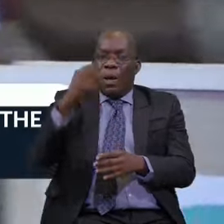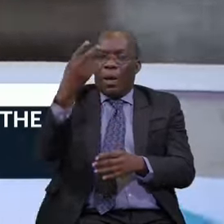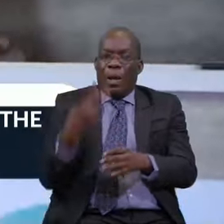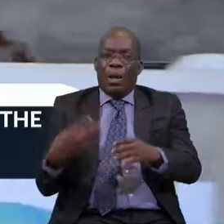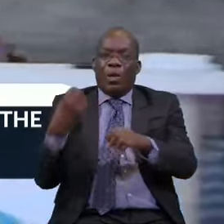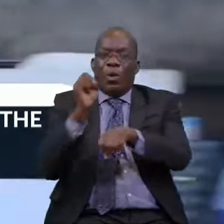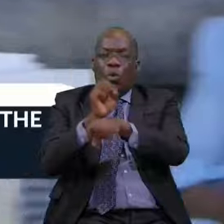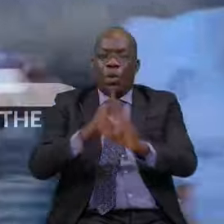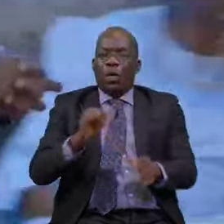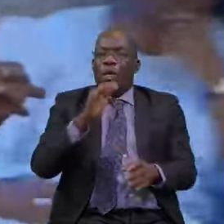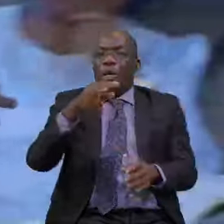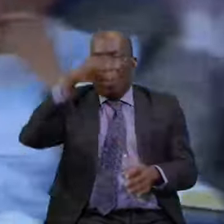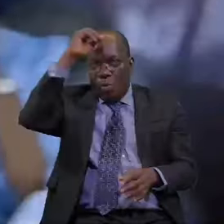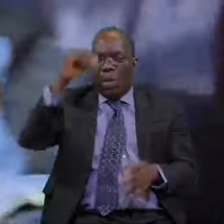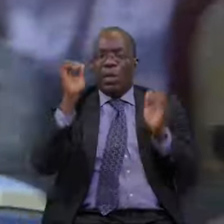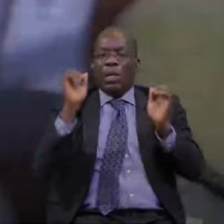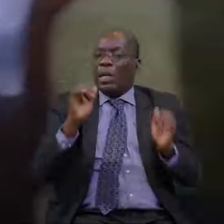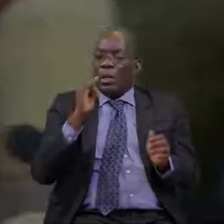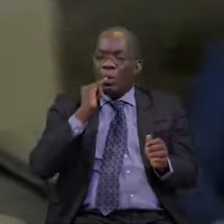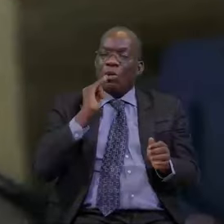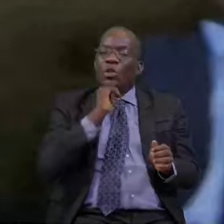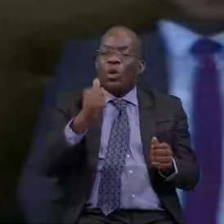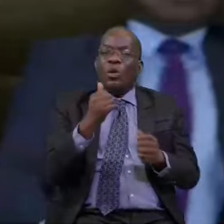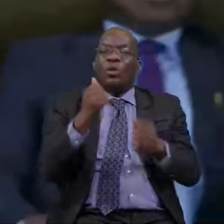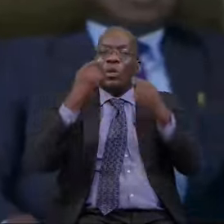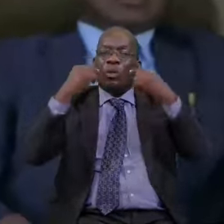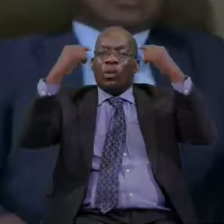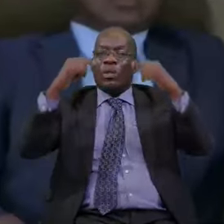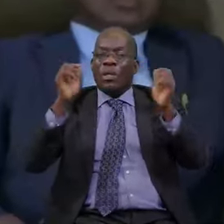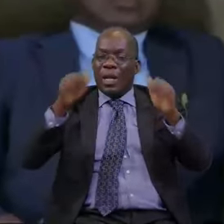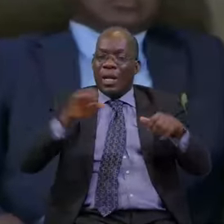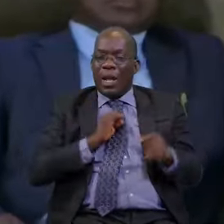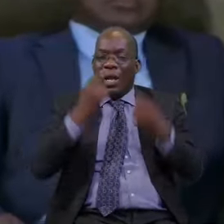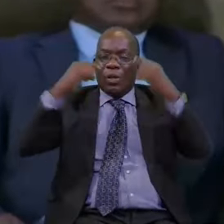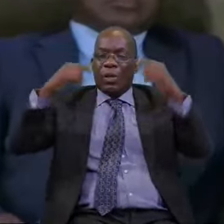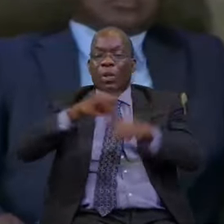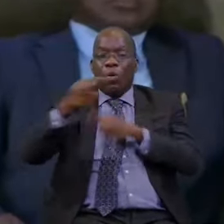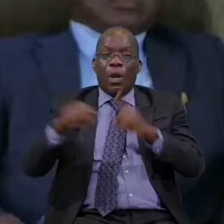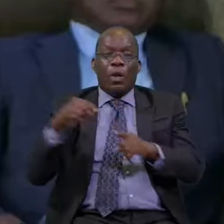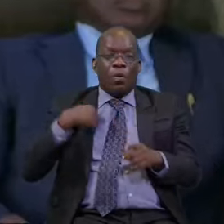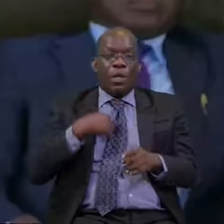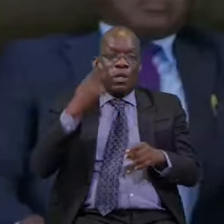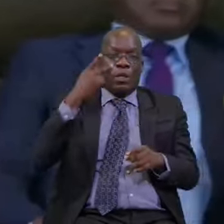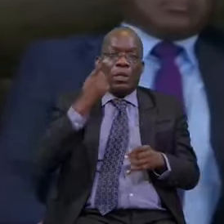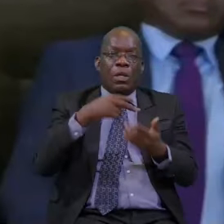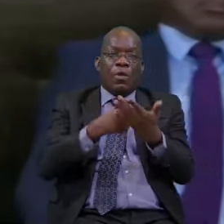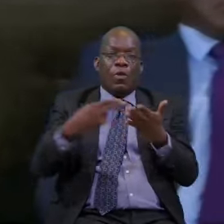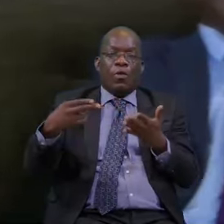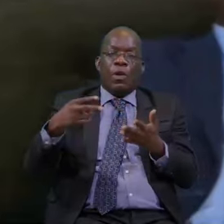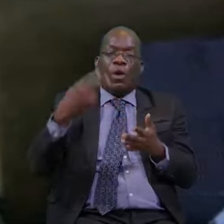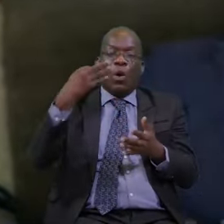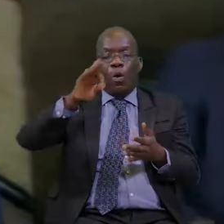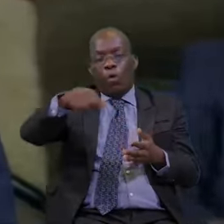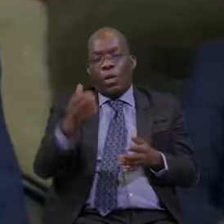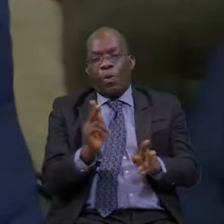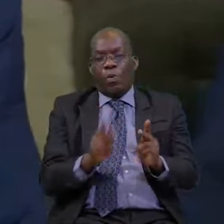femme qui travaille ne réussit pas, est-ce que je peux réussir? Quand on voit l'échec des autres,